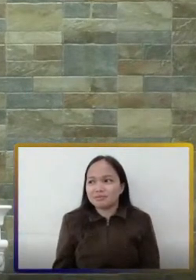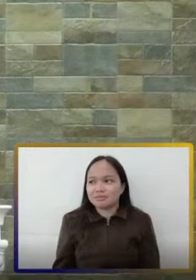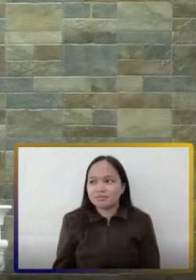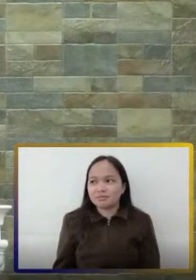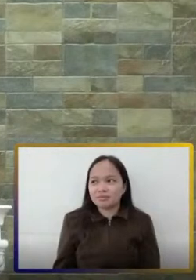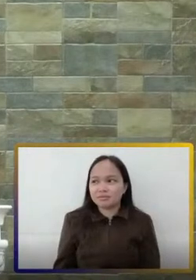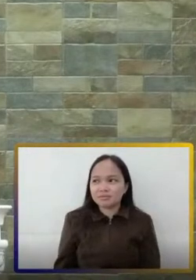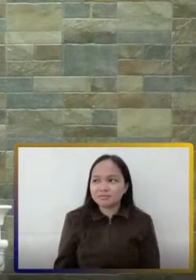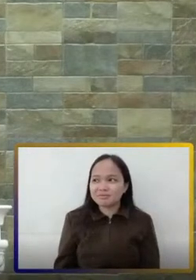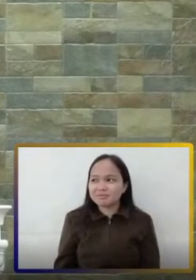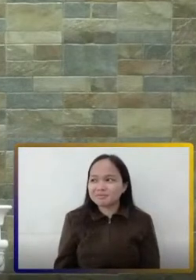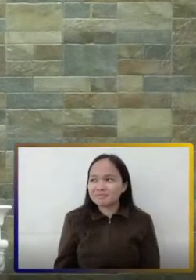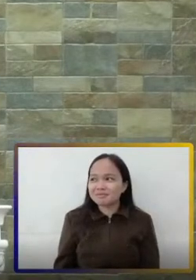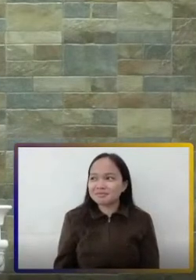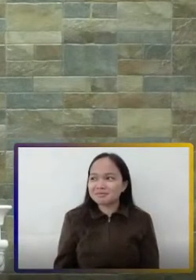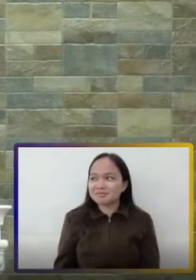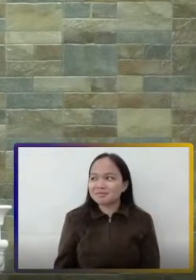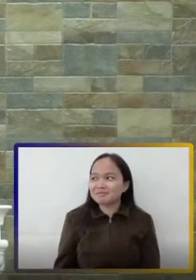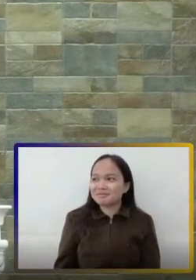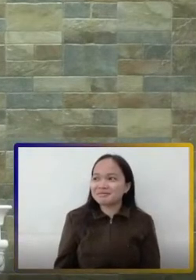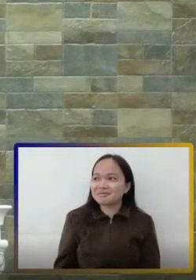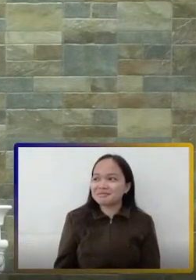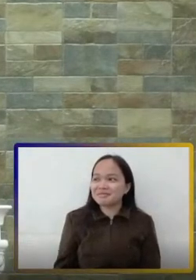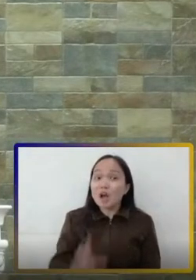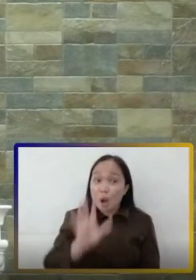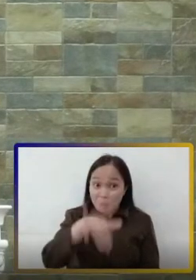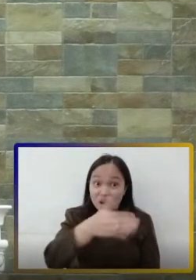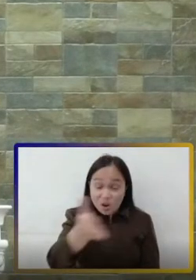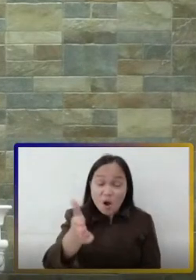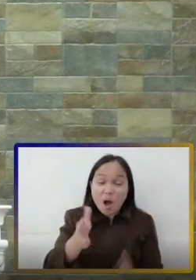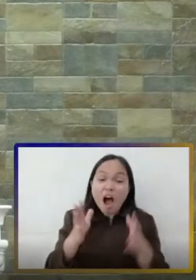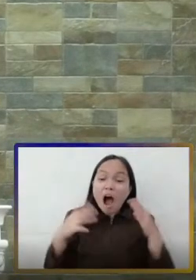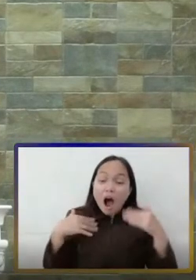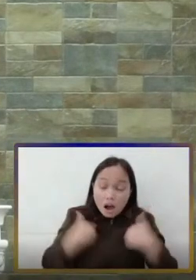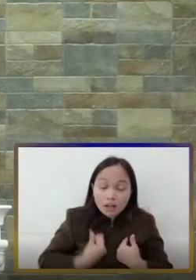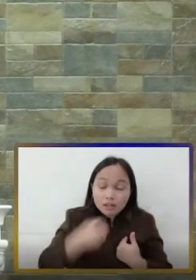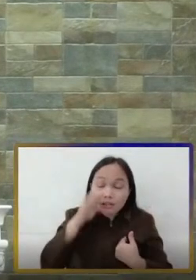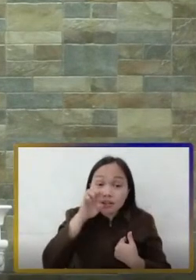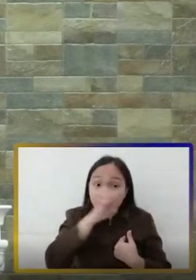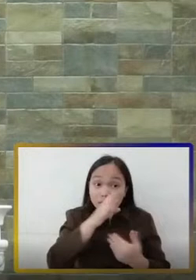Maliwanag yung kanilang mata ay napagod dito, magre-relax dito.